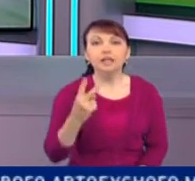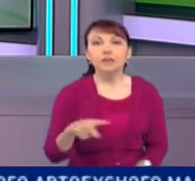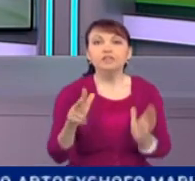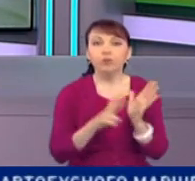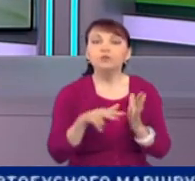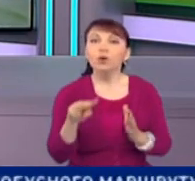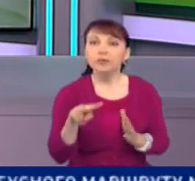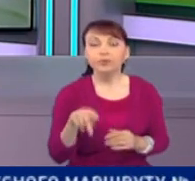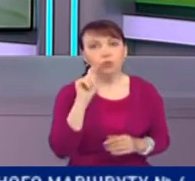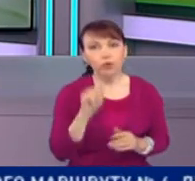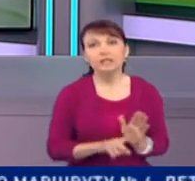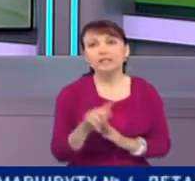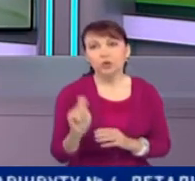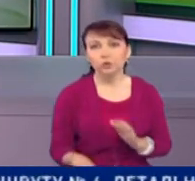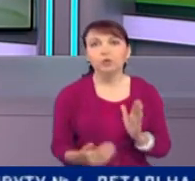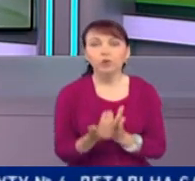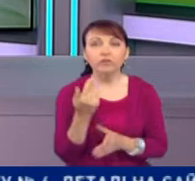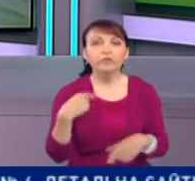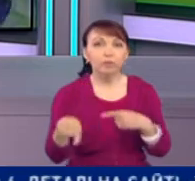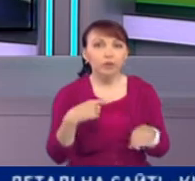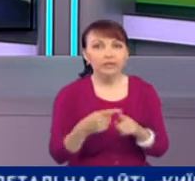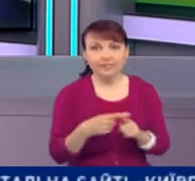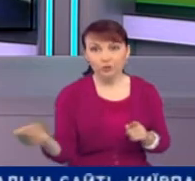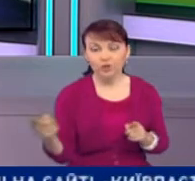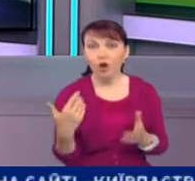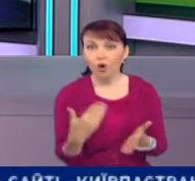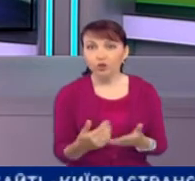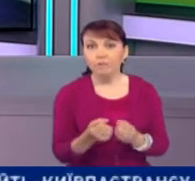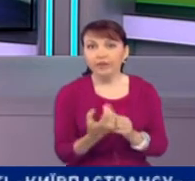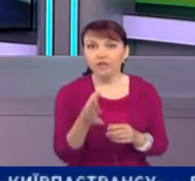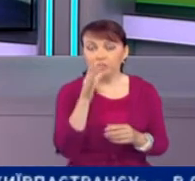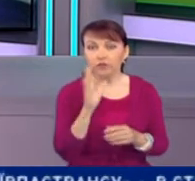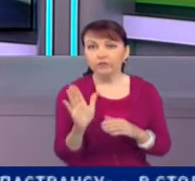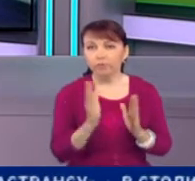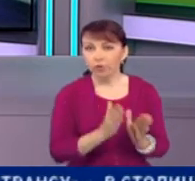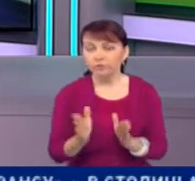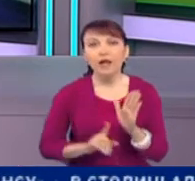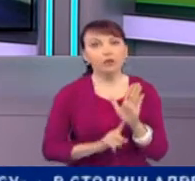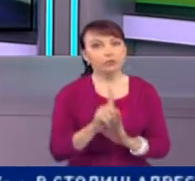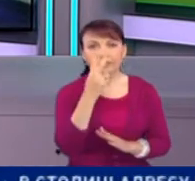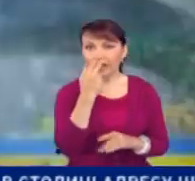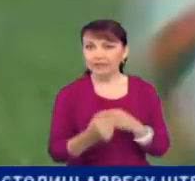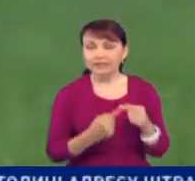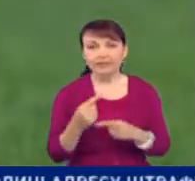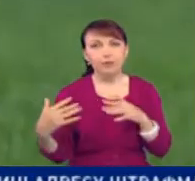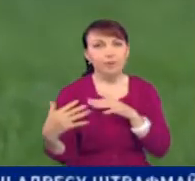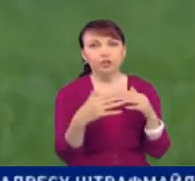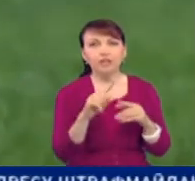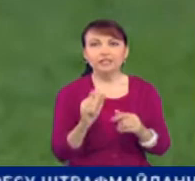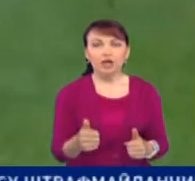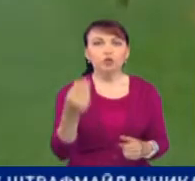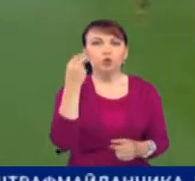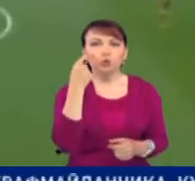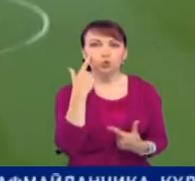28 липня в Україні стартує новий футбольний сезон. Ось вже 15 років поспіль він розпочинається традиційним матчем за